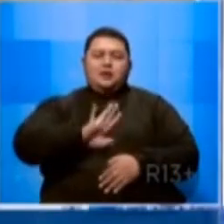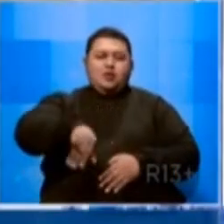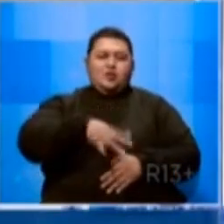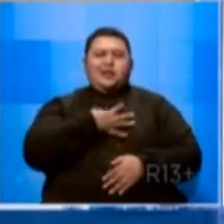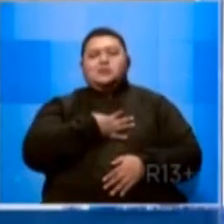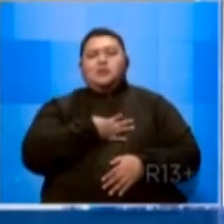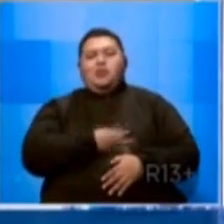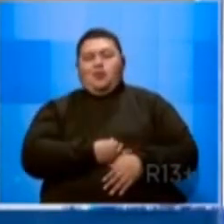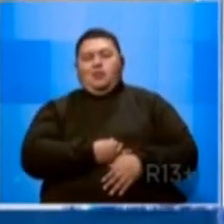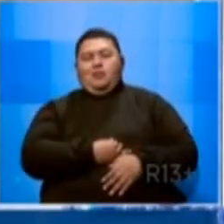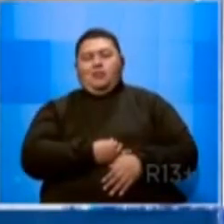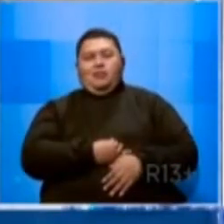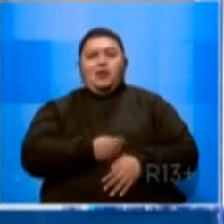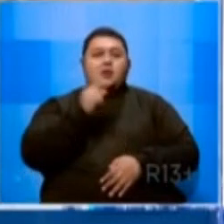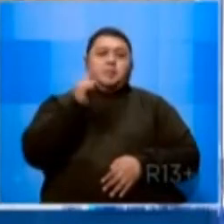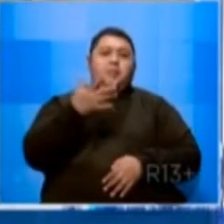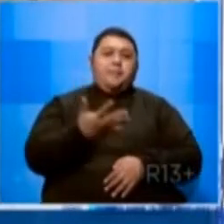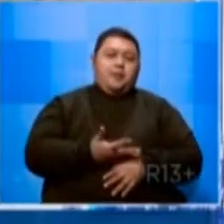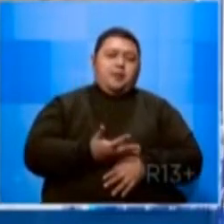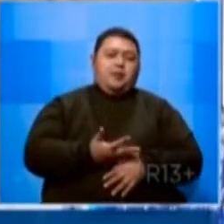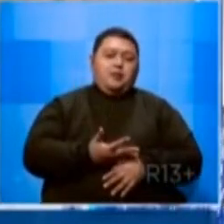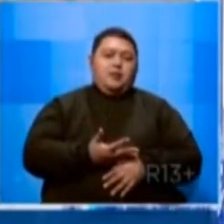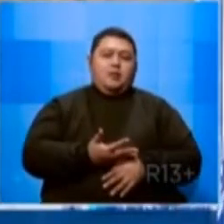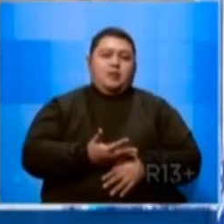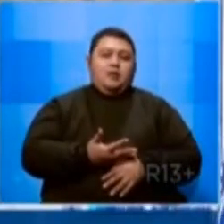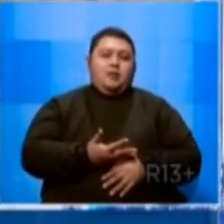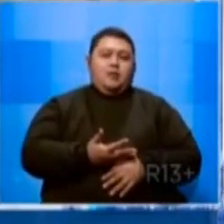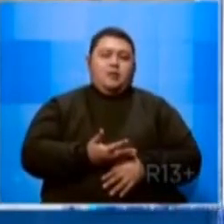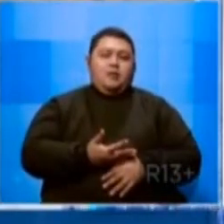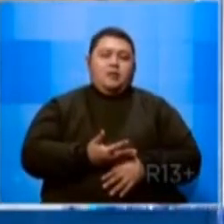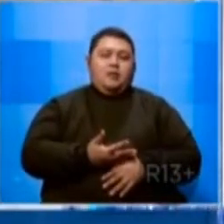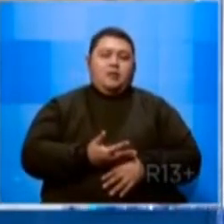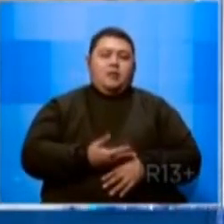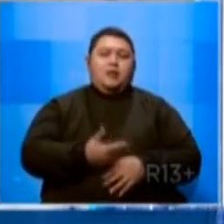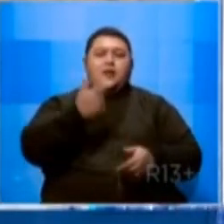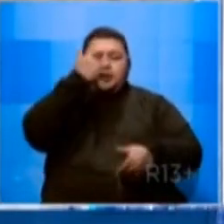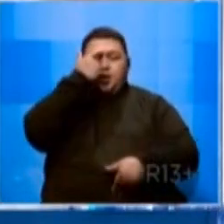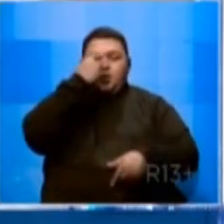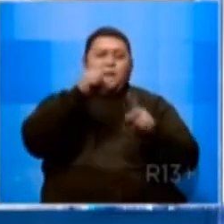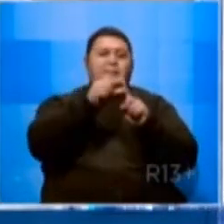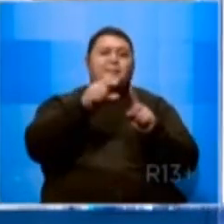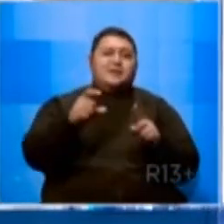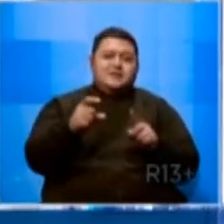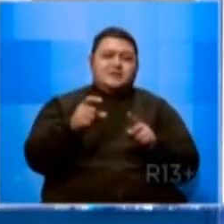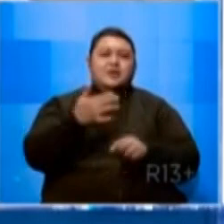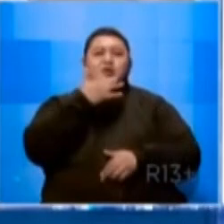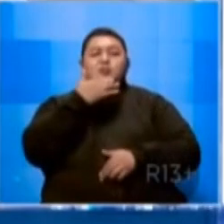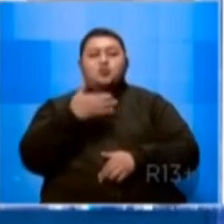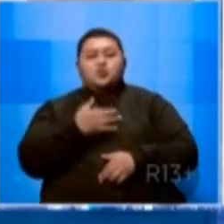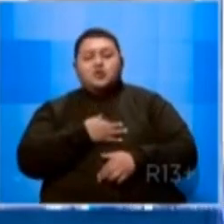kecewa dan prihatin karena apa terdakwa Putri Candrawati ini memiliki peran